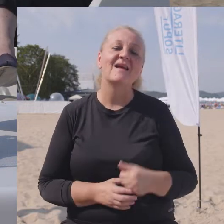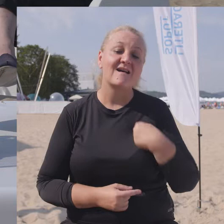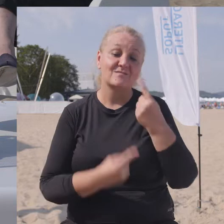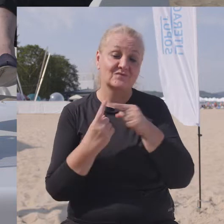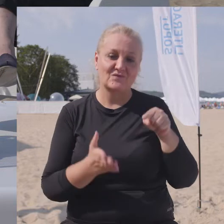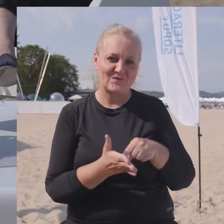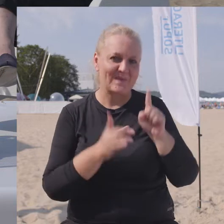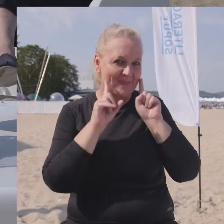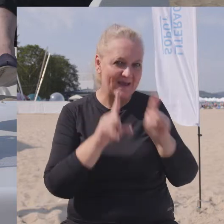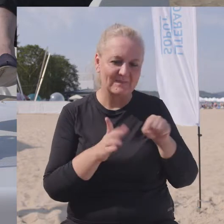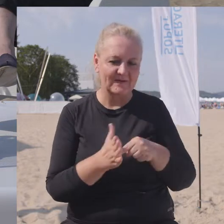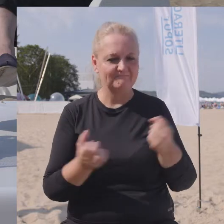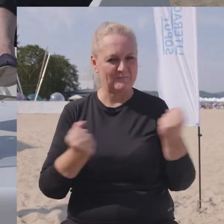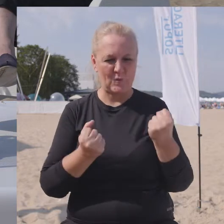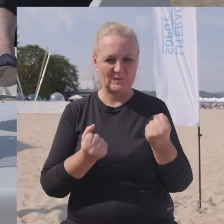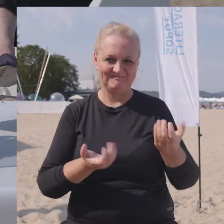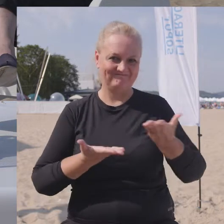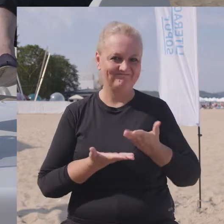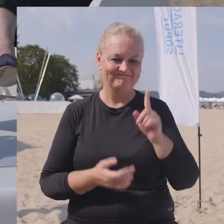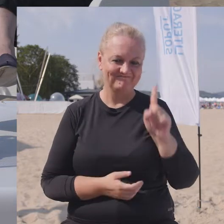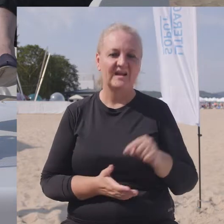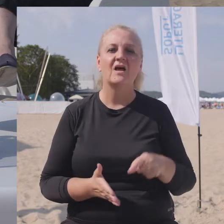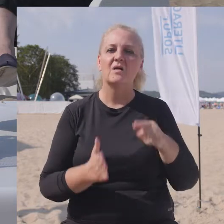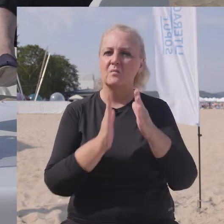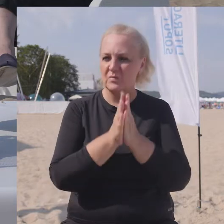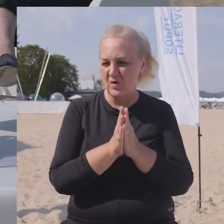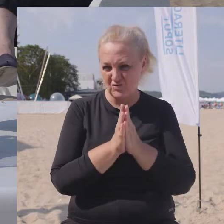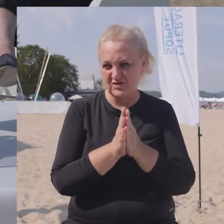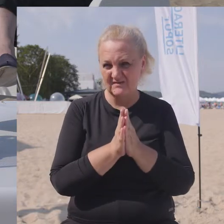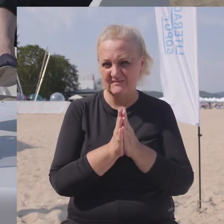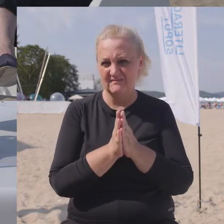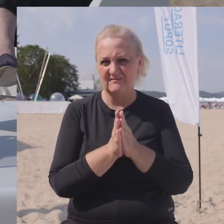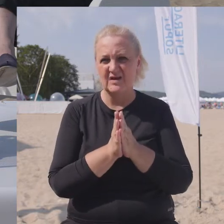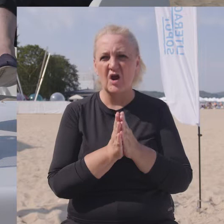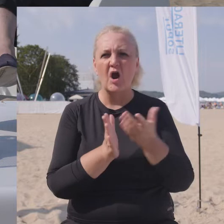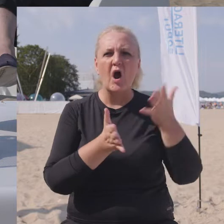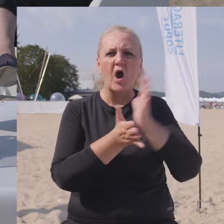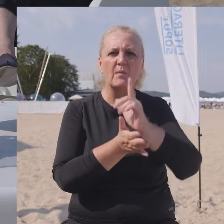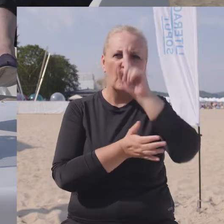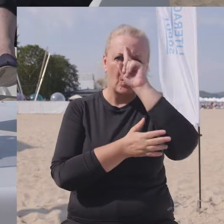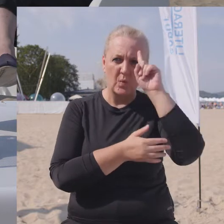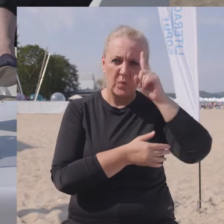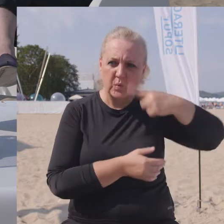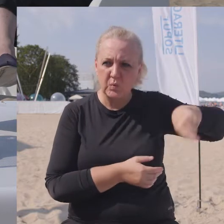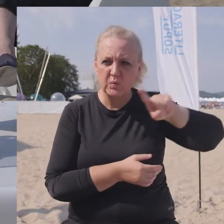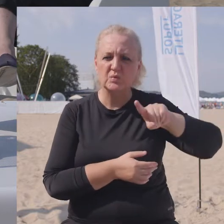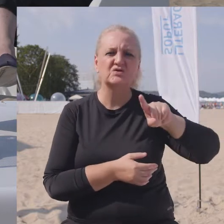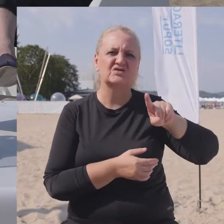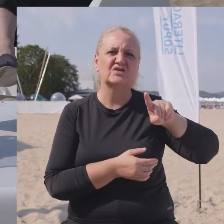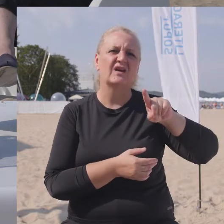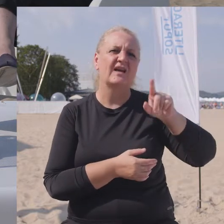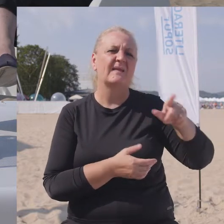że jest naprawdę wzmacniająca. To znaczy, proszę przestać przejmować się opiniami ludzi, na których zdaniu Pani nie zależy.